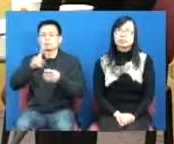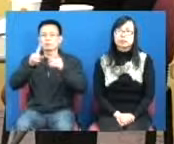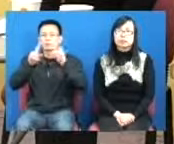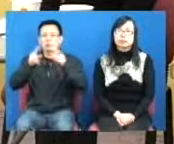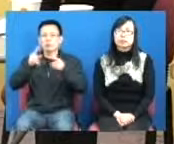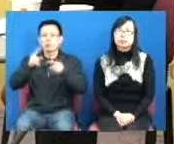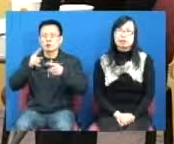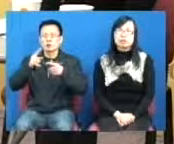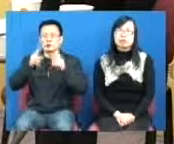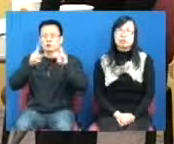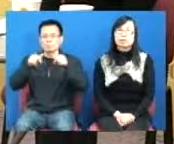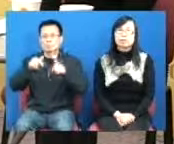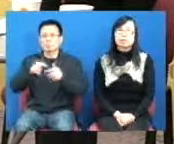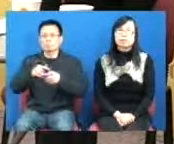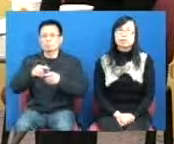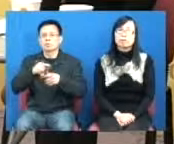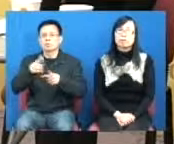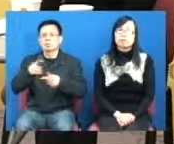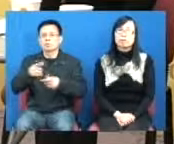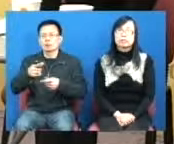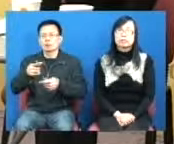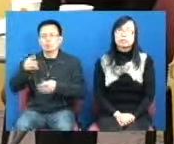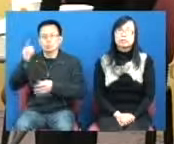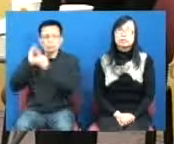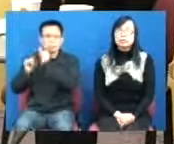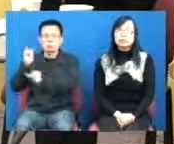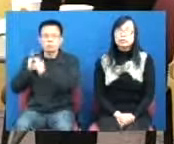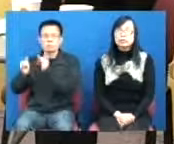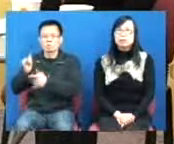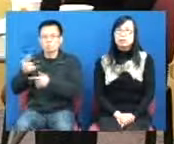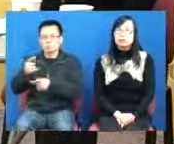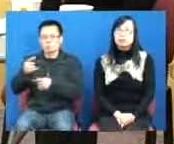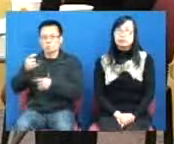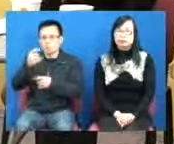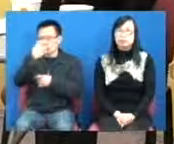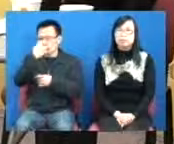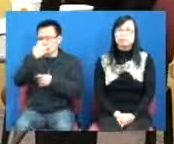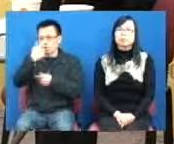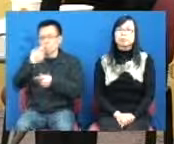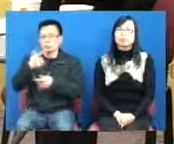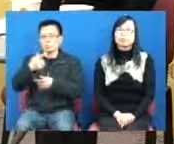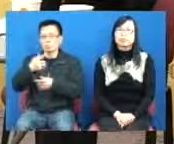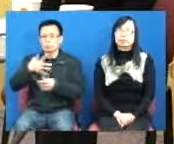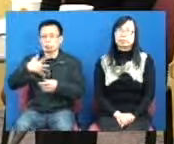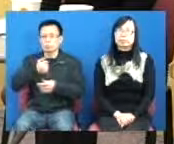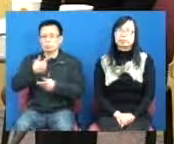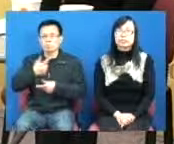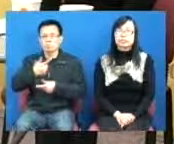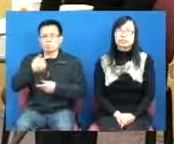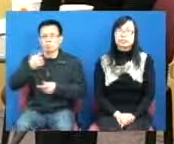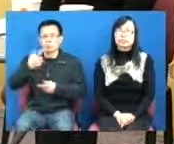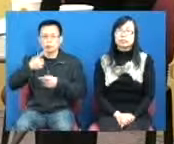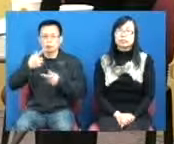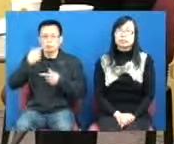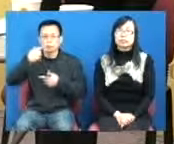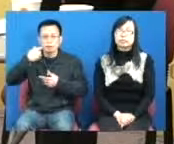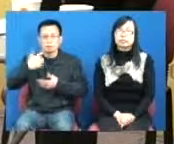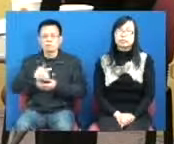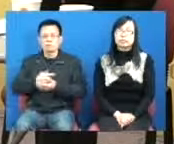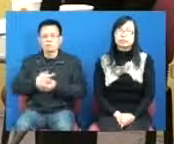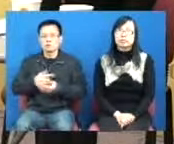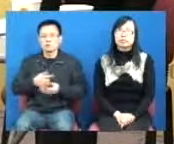精英這種傳統殖民地官僚那種的威嚴但是問題正正剛才阿阿淑